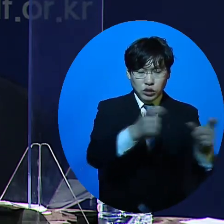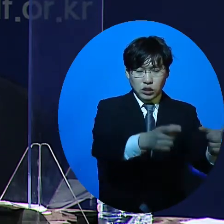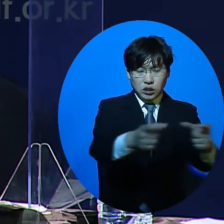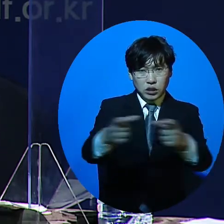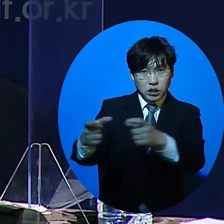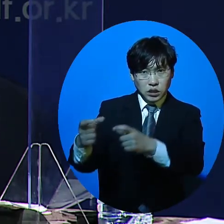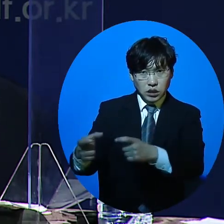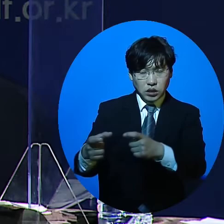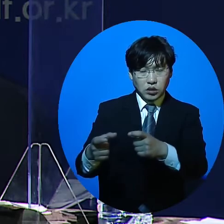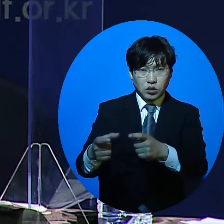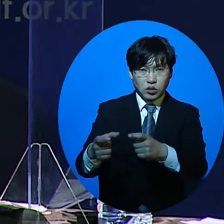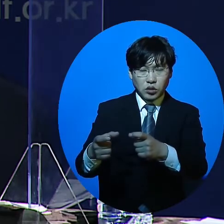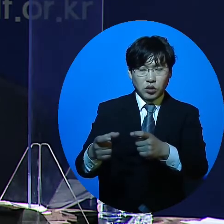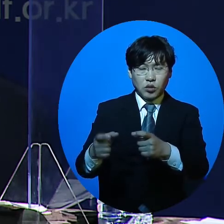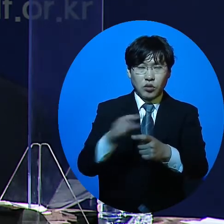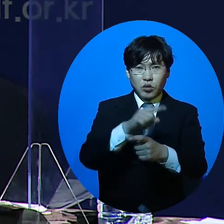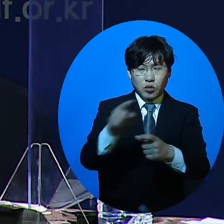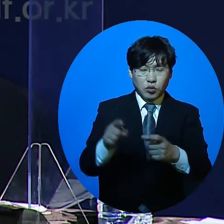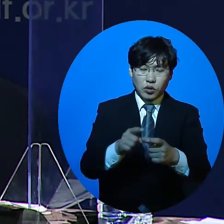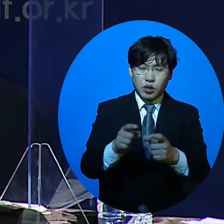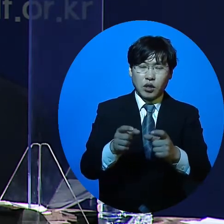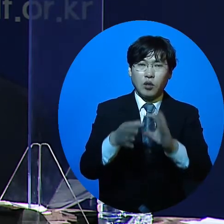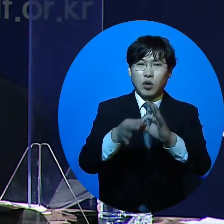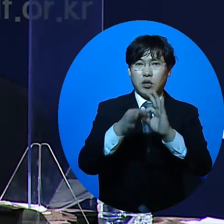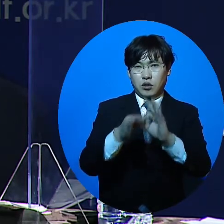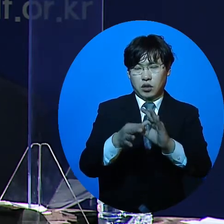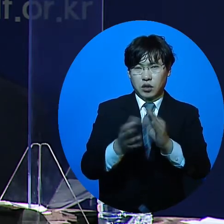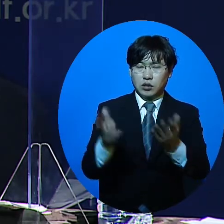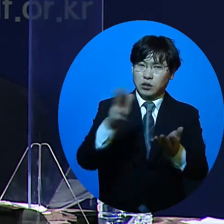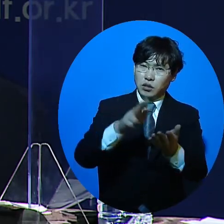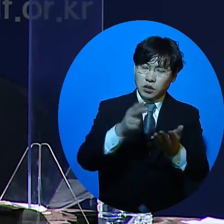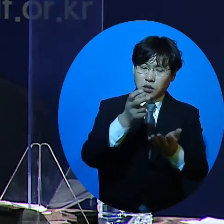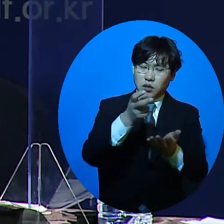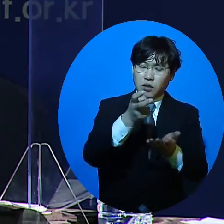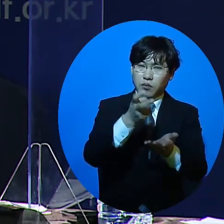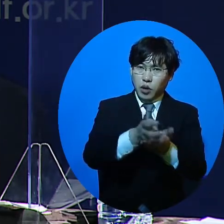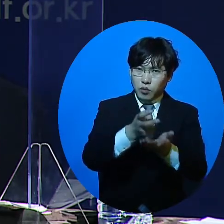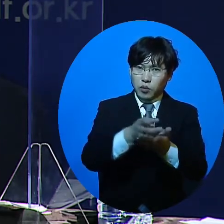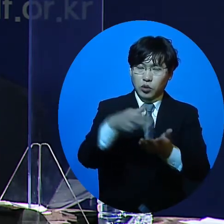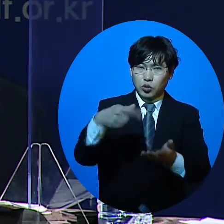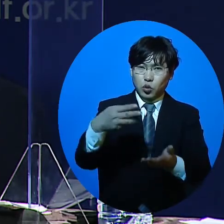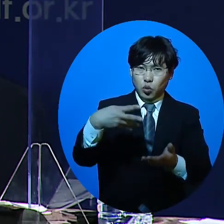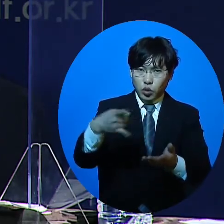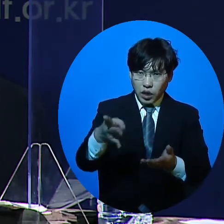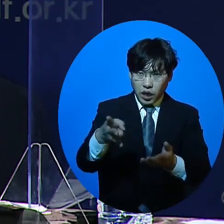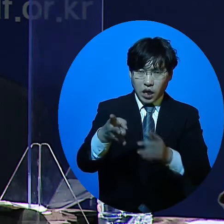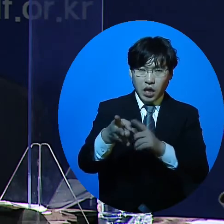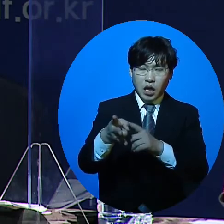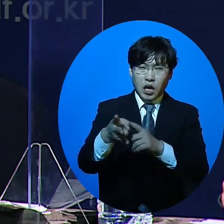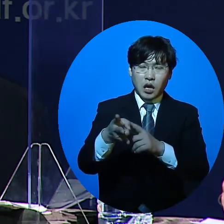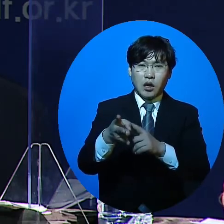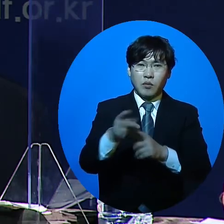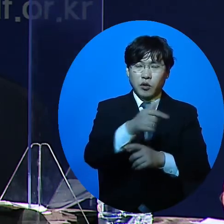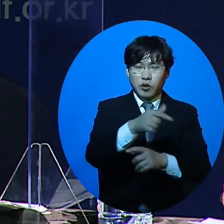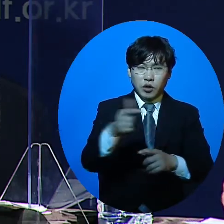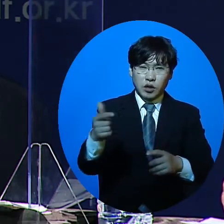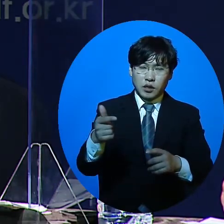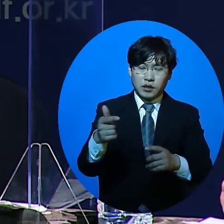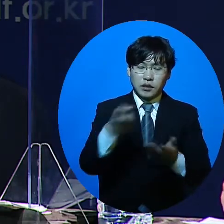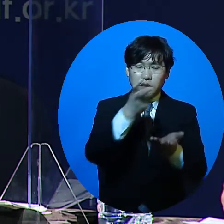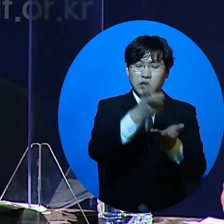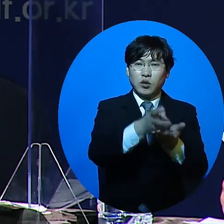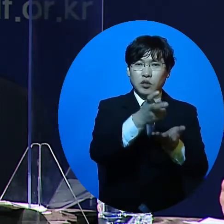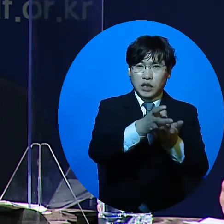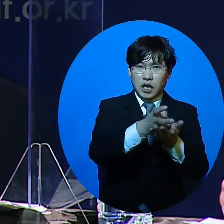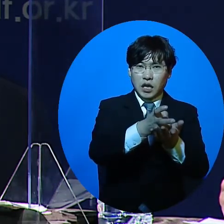지자체의 움직임 내지는 거기에서 해야 될 역할을 먼저 주실 게 아니라